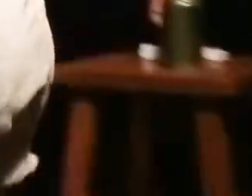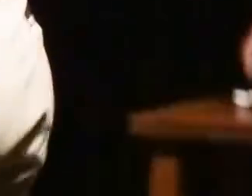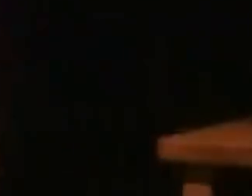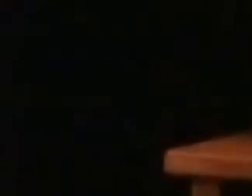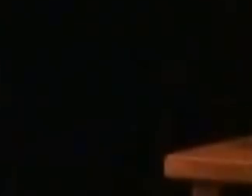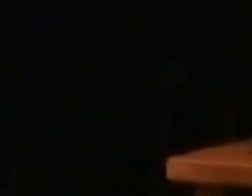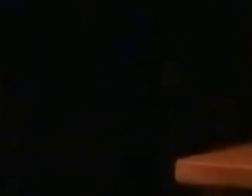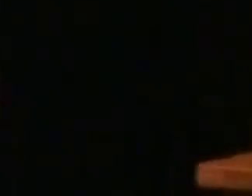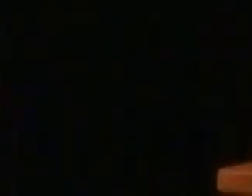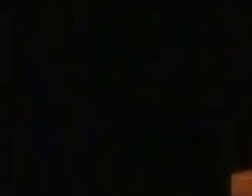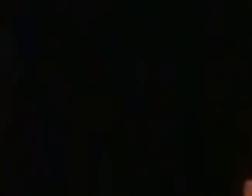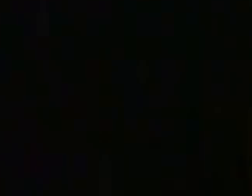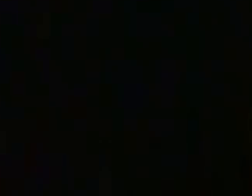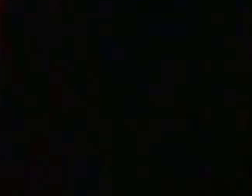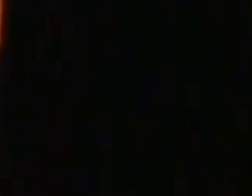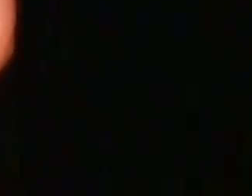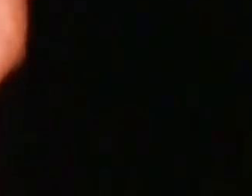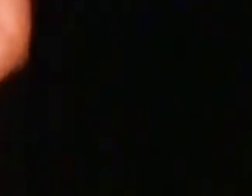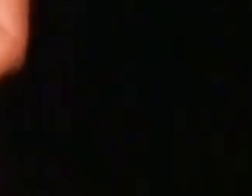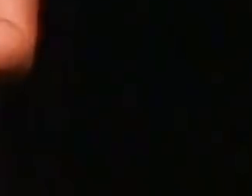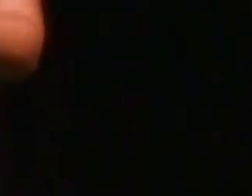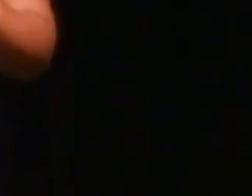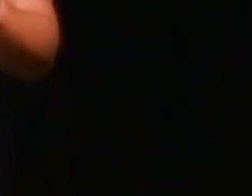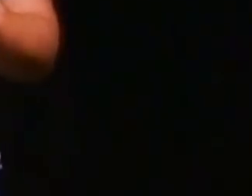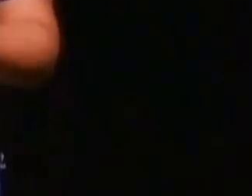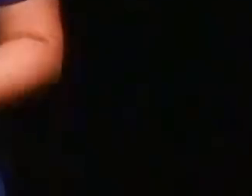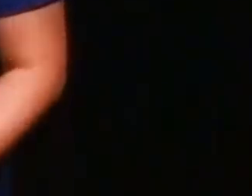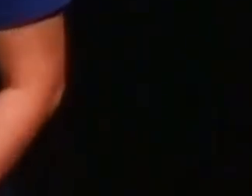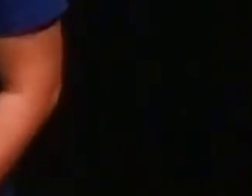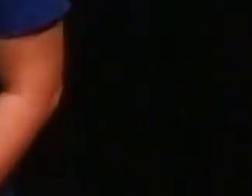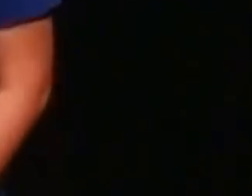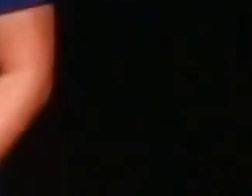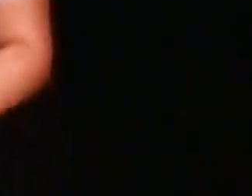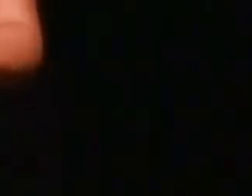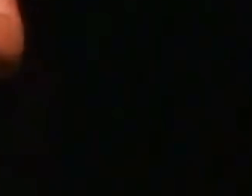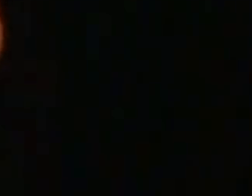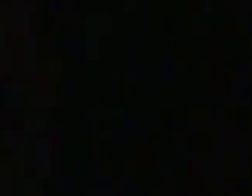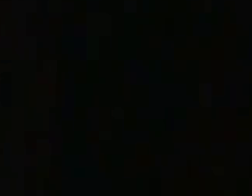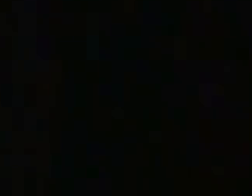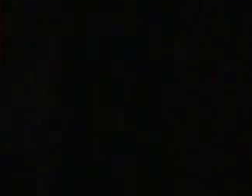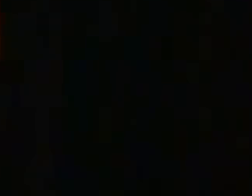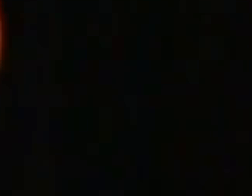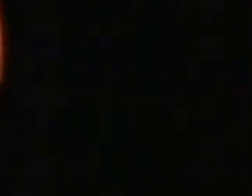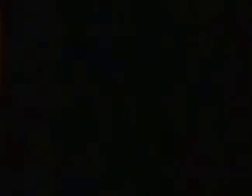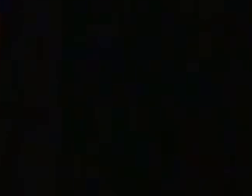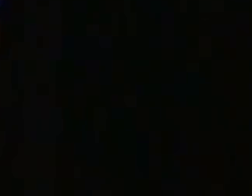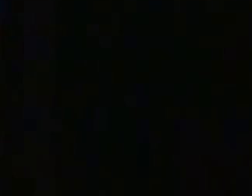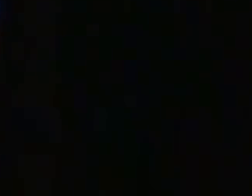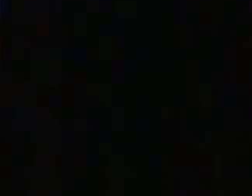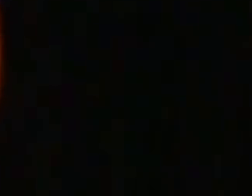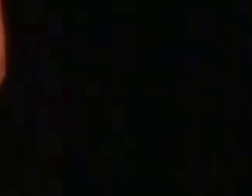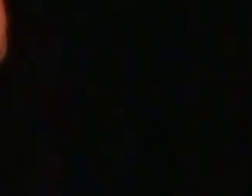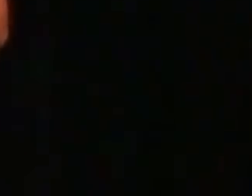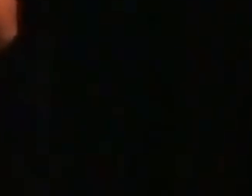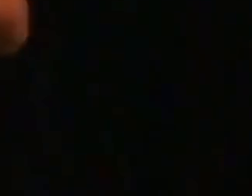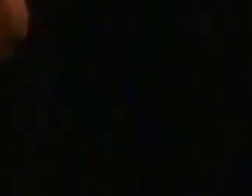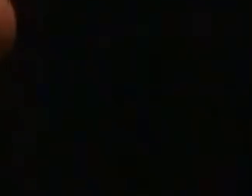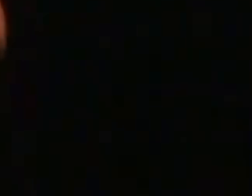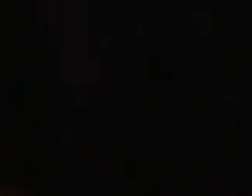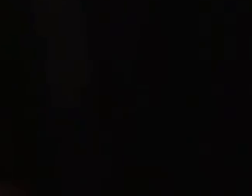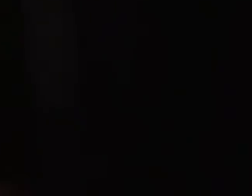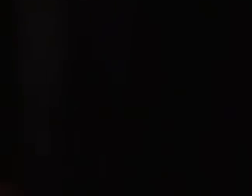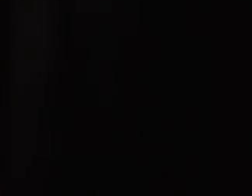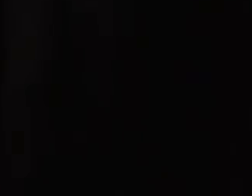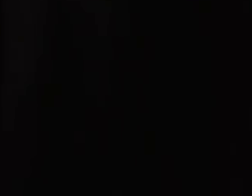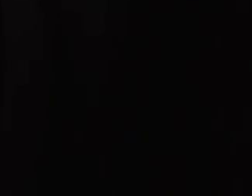大家参与我们一年一度总统大选政见辩论大会，那我们辩论大会呢就到此告一个段落